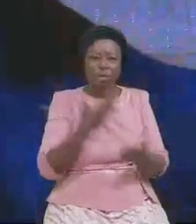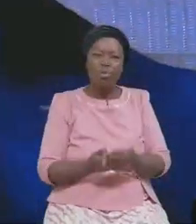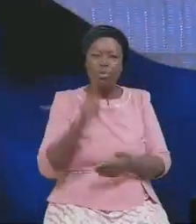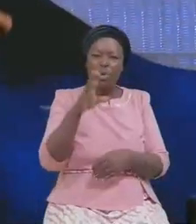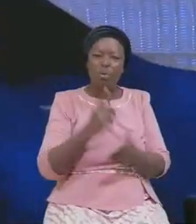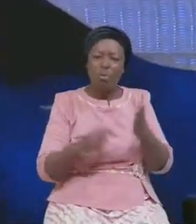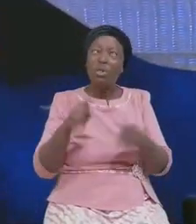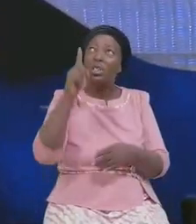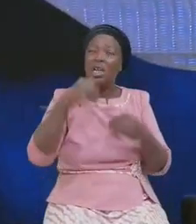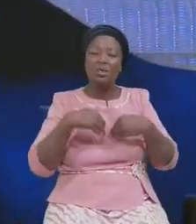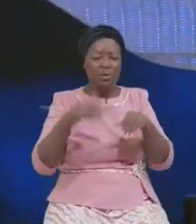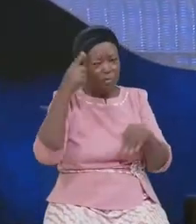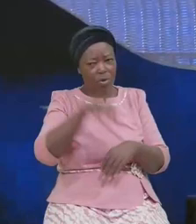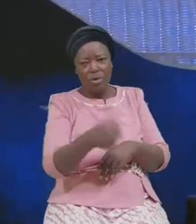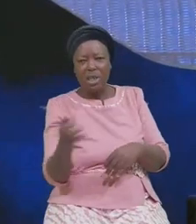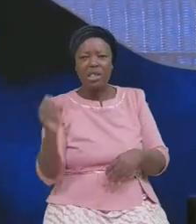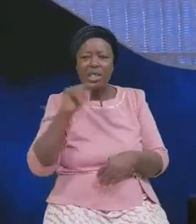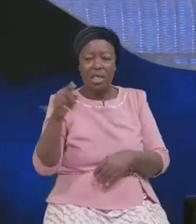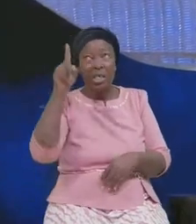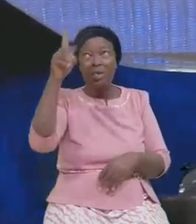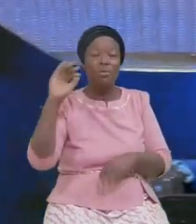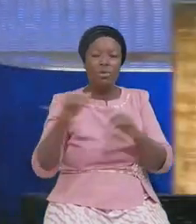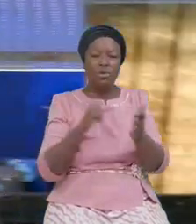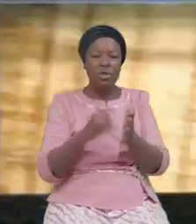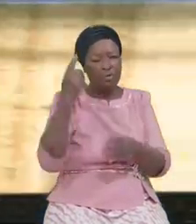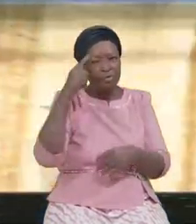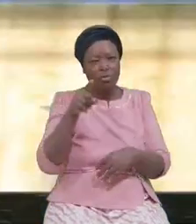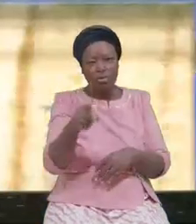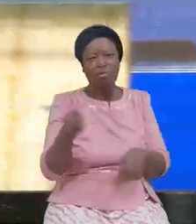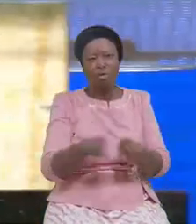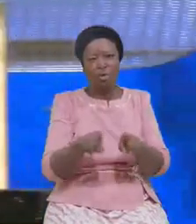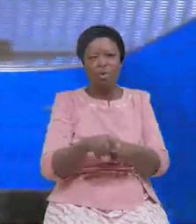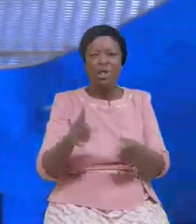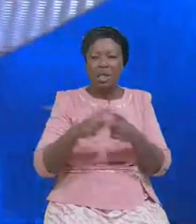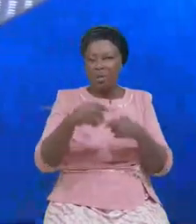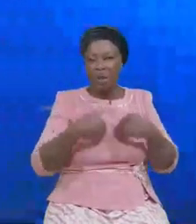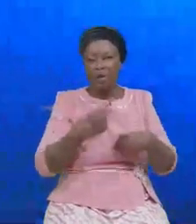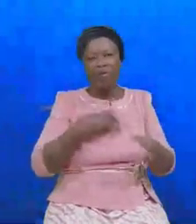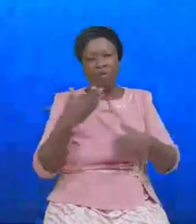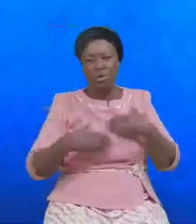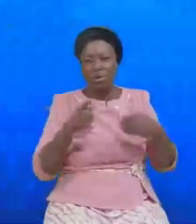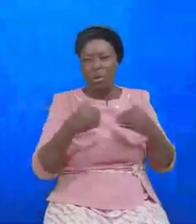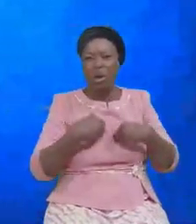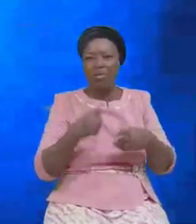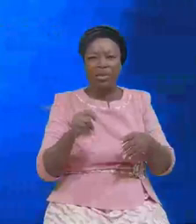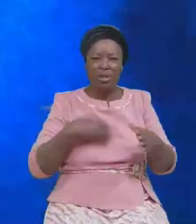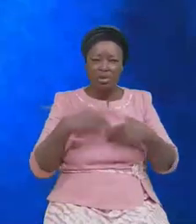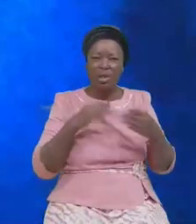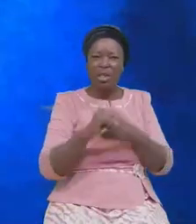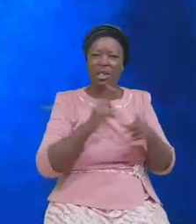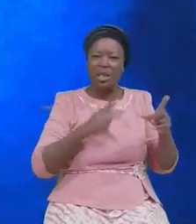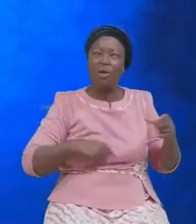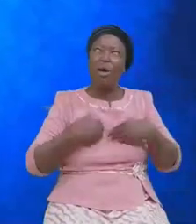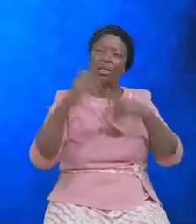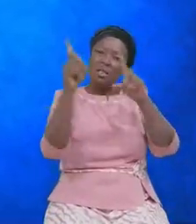Et ce qu'il a fait pour les autres, il le fera également pour vous. Et vous avez la joie, la joie, la joie, la joie que le Seigneur est venu. Il est venu